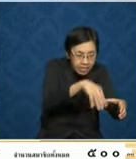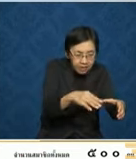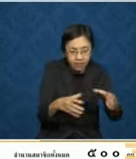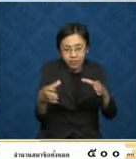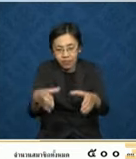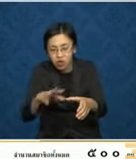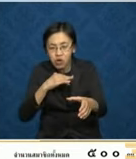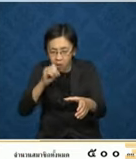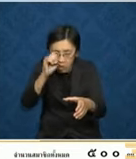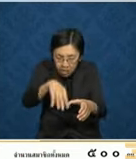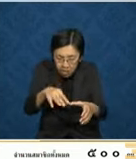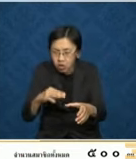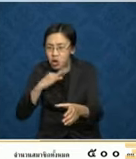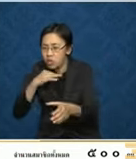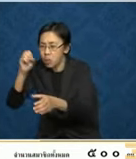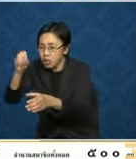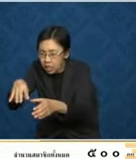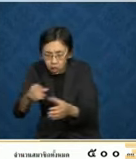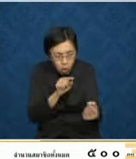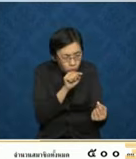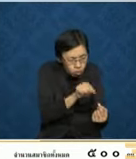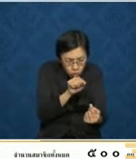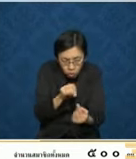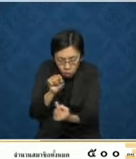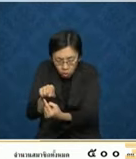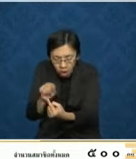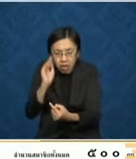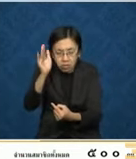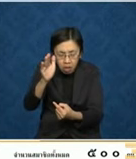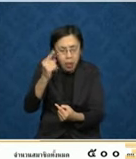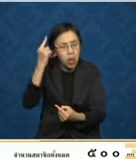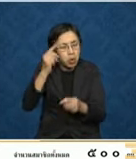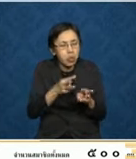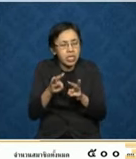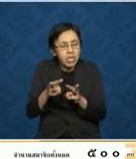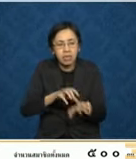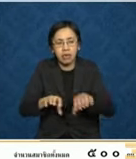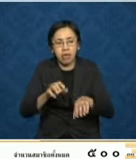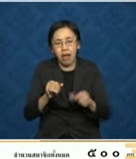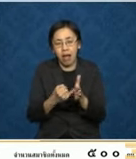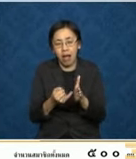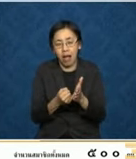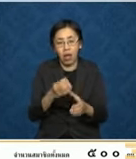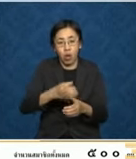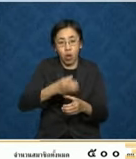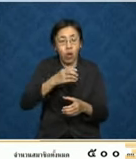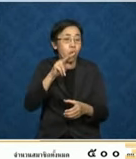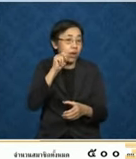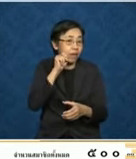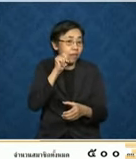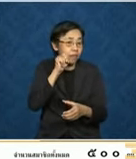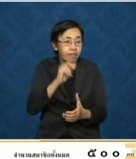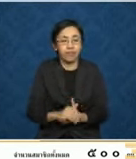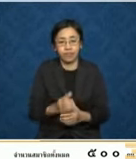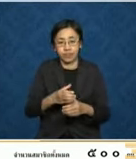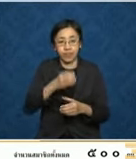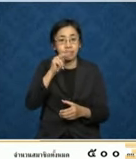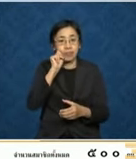ดปัญหาขยะรีไซเคิลนะคะยกตัวอย่างค่ะขวดน้ำทราบไหมคะว่าขวดน้ำ